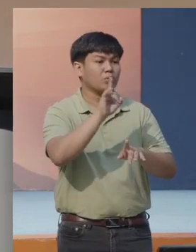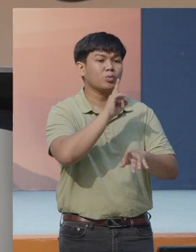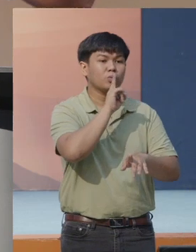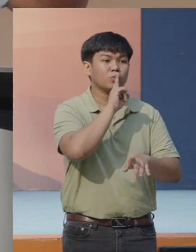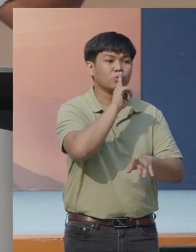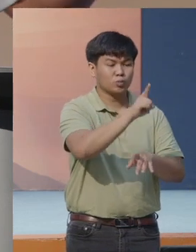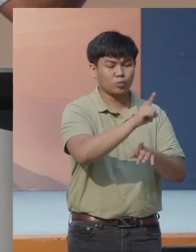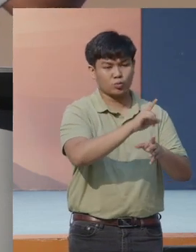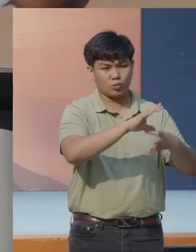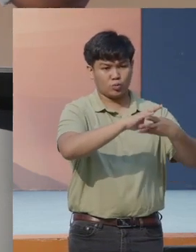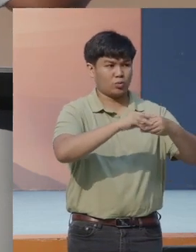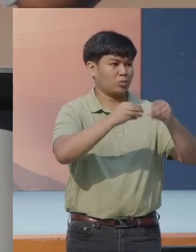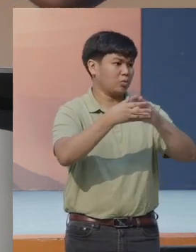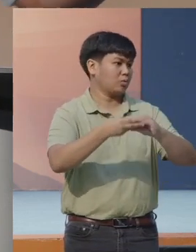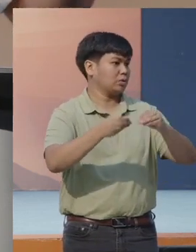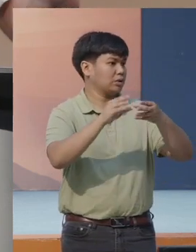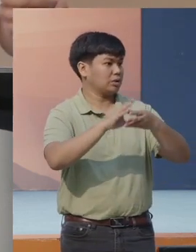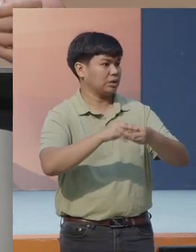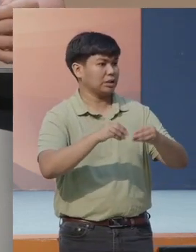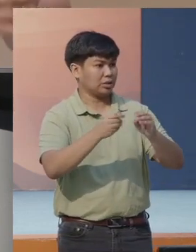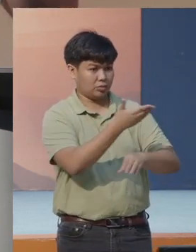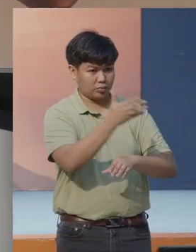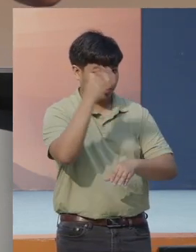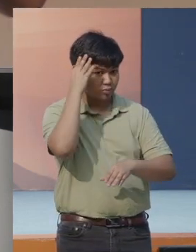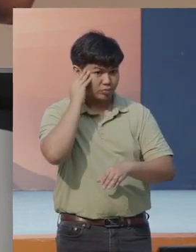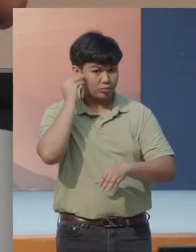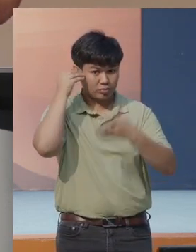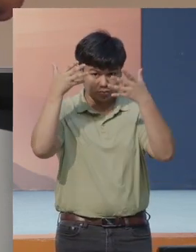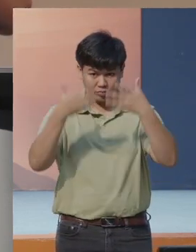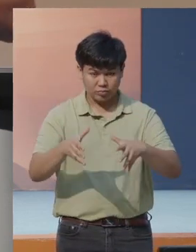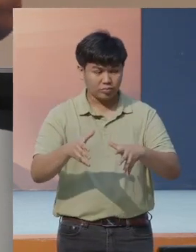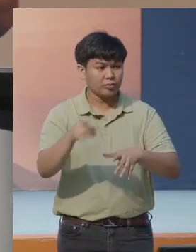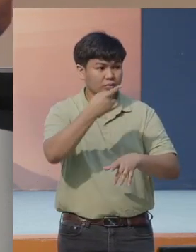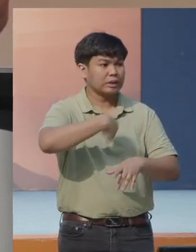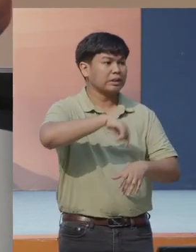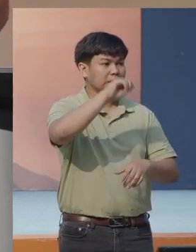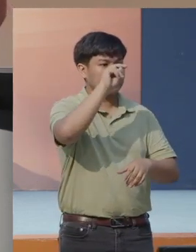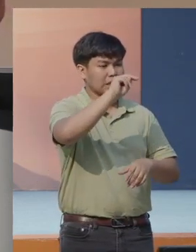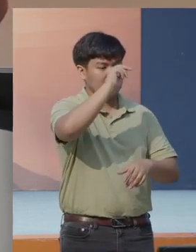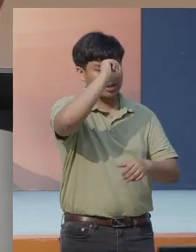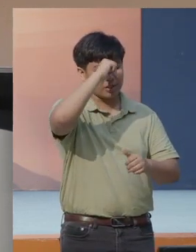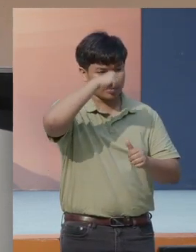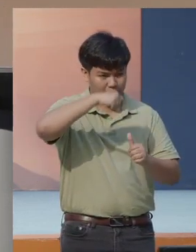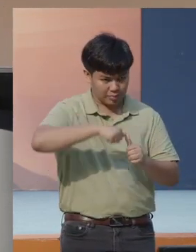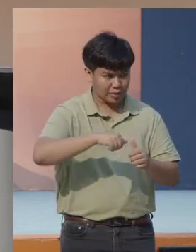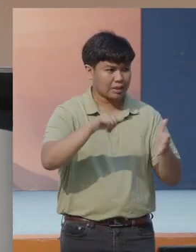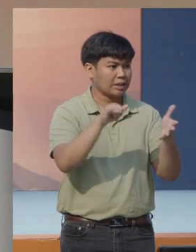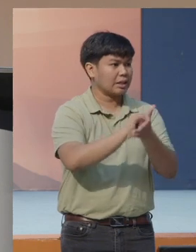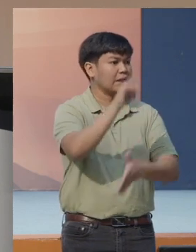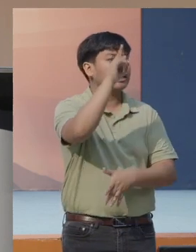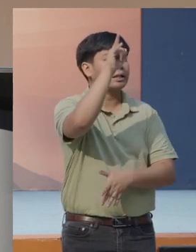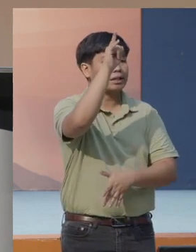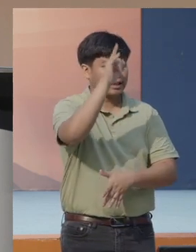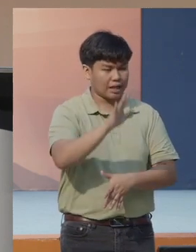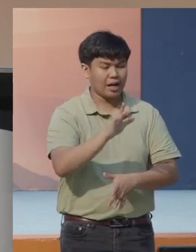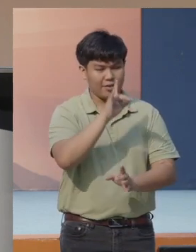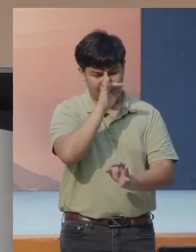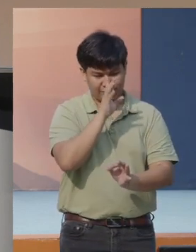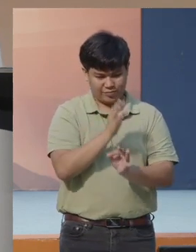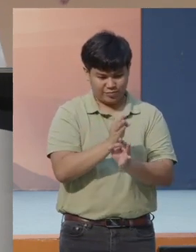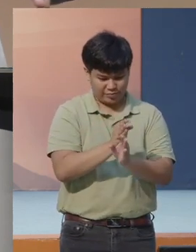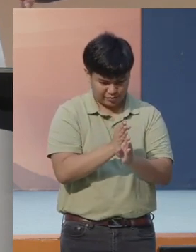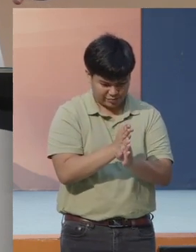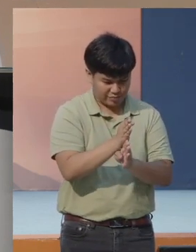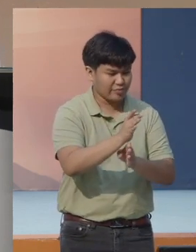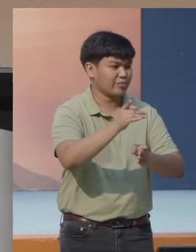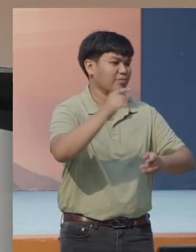o yung mga naganap na pangyayari. No? Alalahanin po natin na ang Diyos ay matuwid na